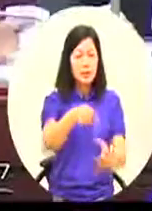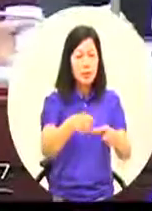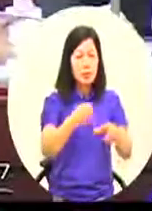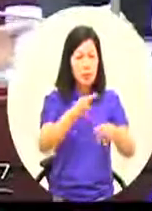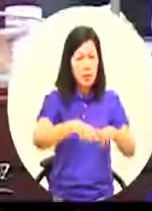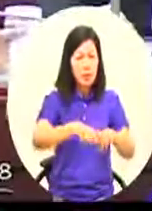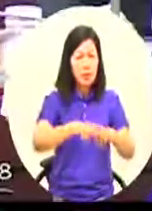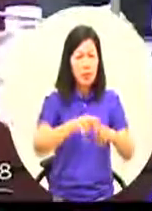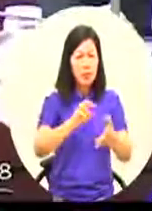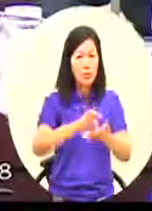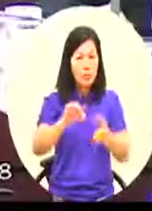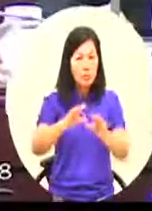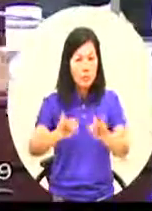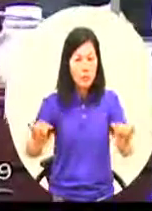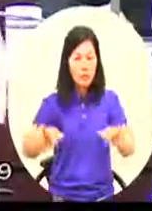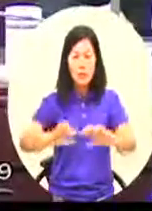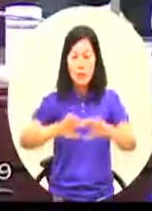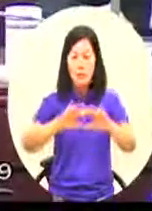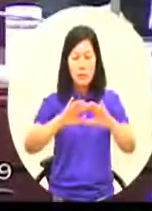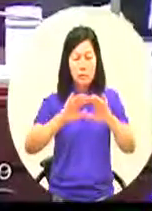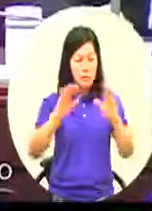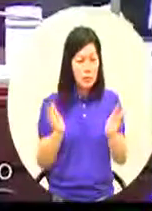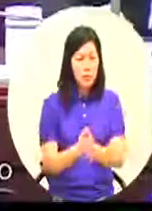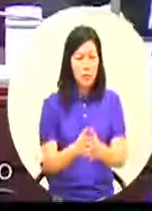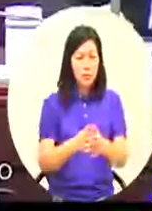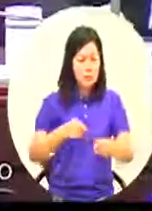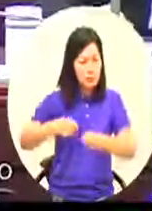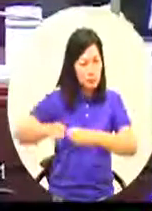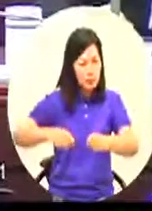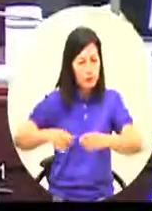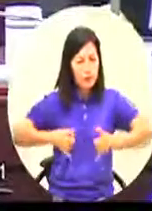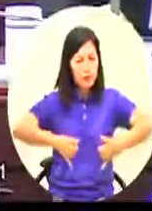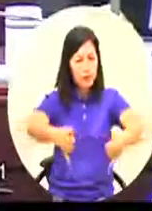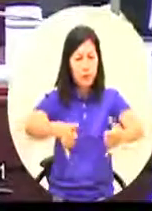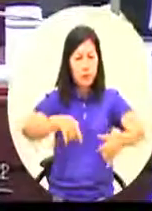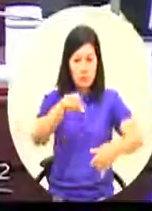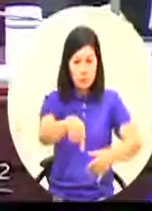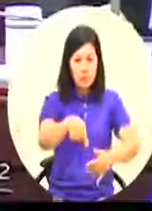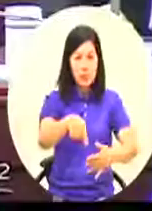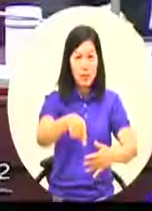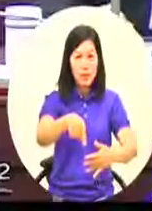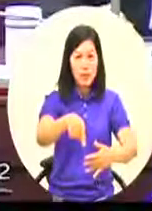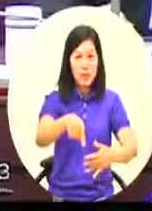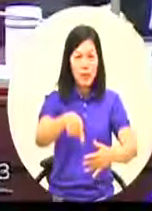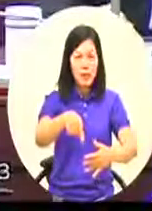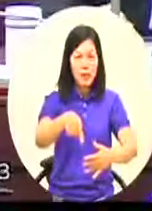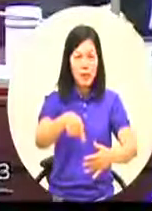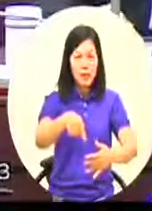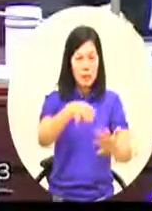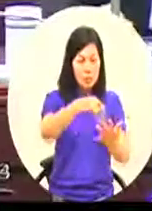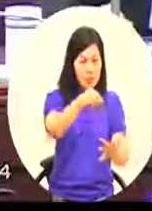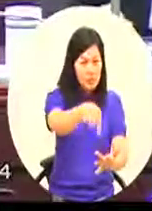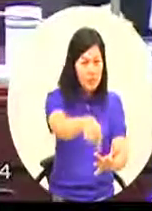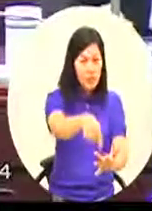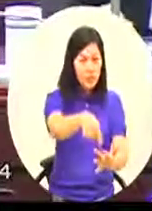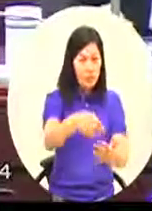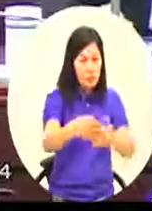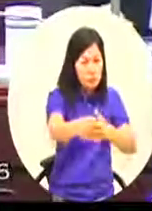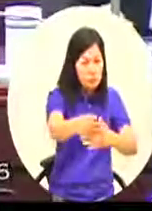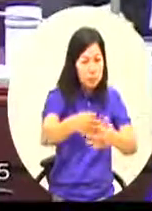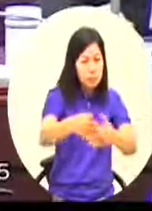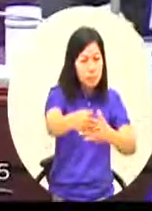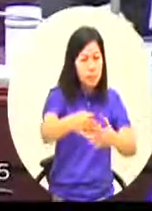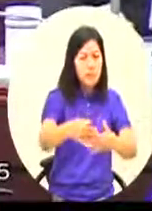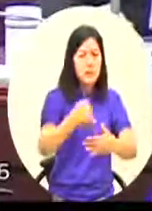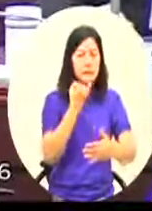个所有的我们计划道路，啊，这个地方倒也会使抽提，我想